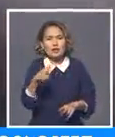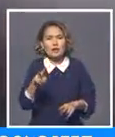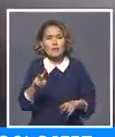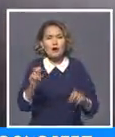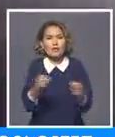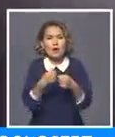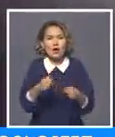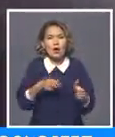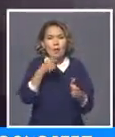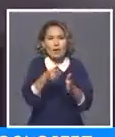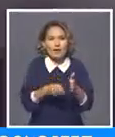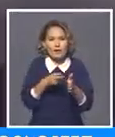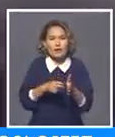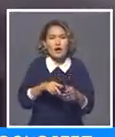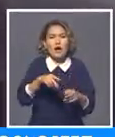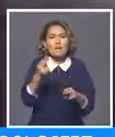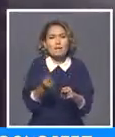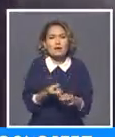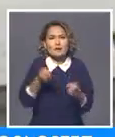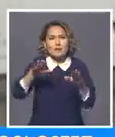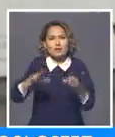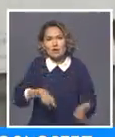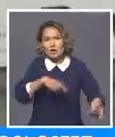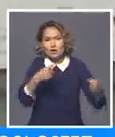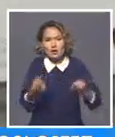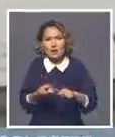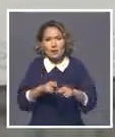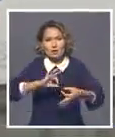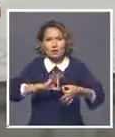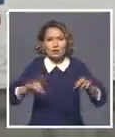жылдамдықпен жүйткіген пойыз жолаушылары эвакуацияланып, қайғылы оқиғаның мән-жайы тергеліп жатыр.